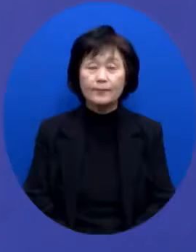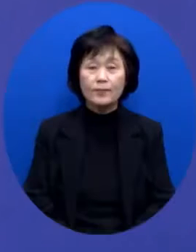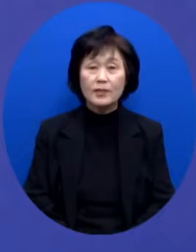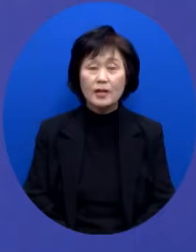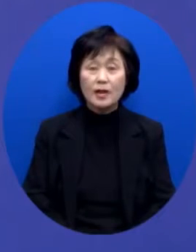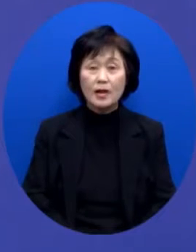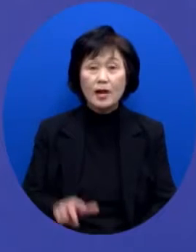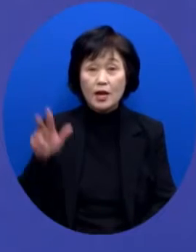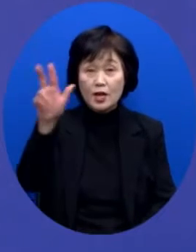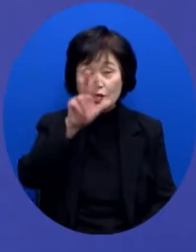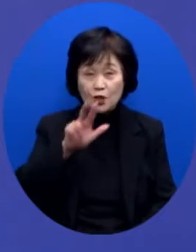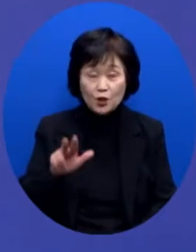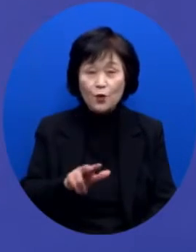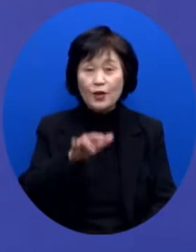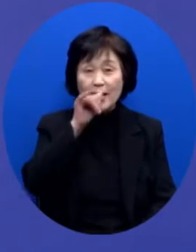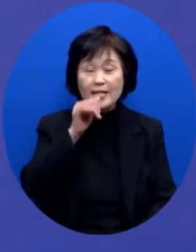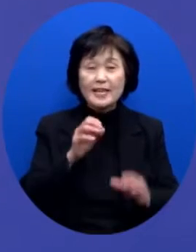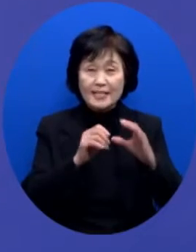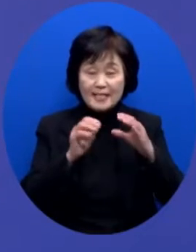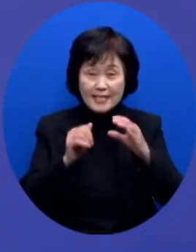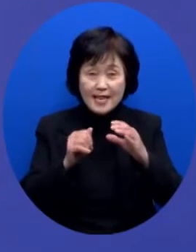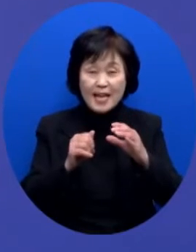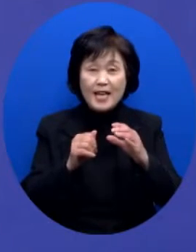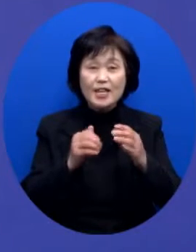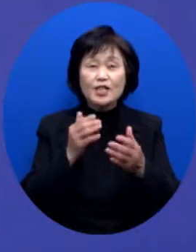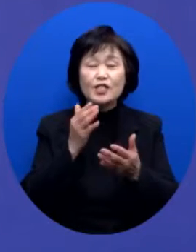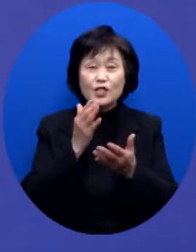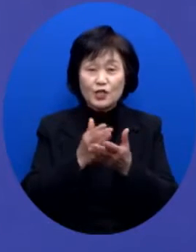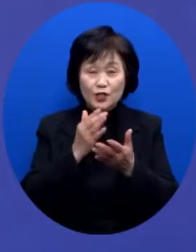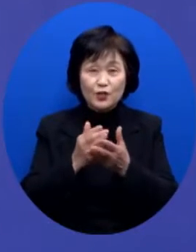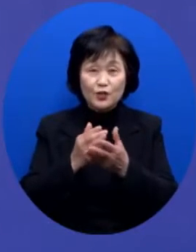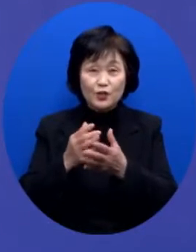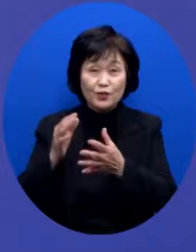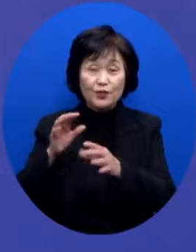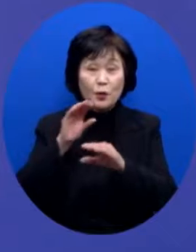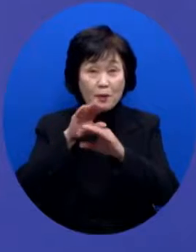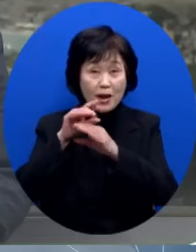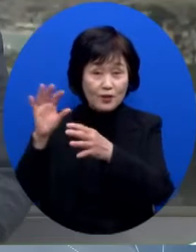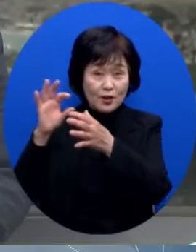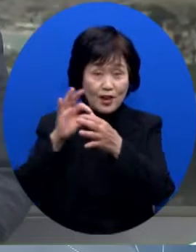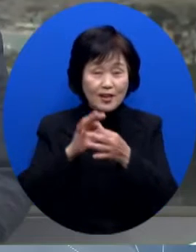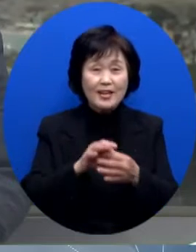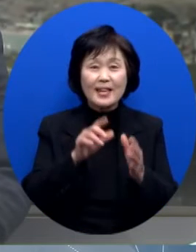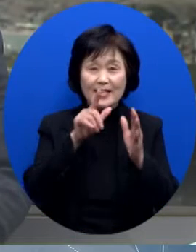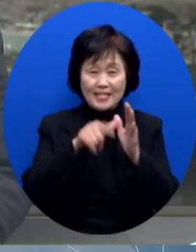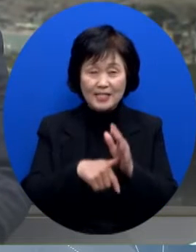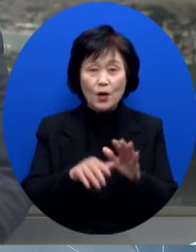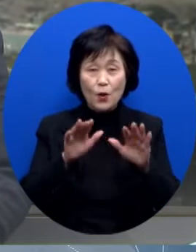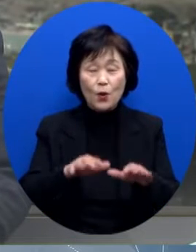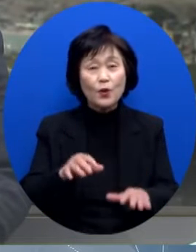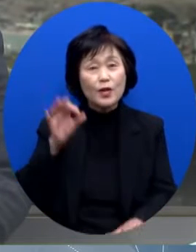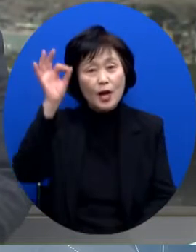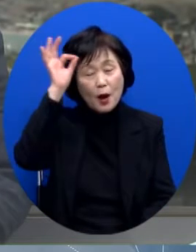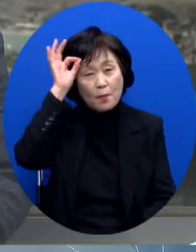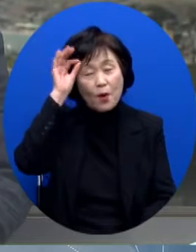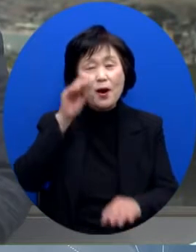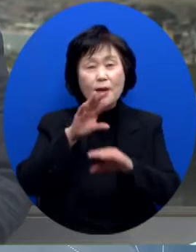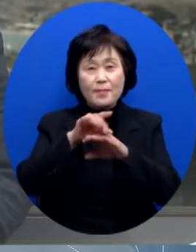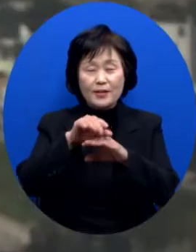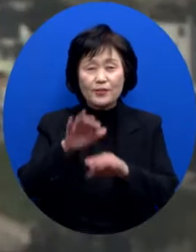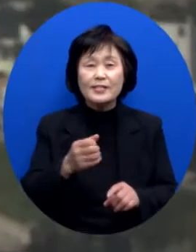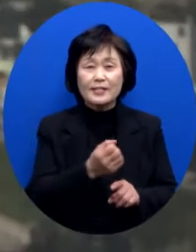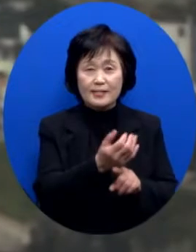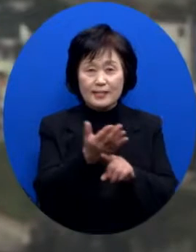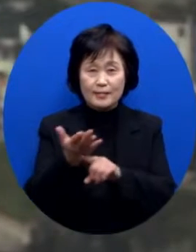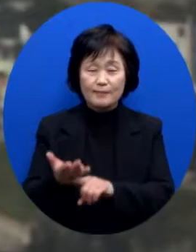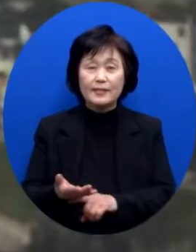전국에 있는 cds 유스 스튜디오 를 연결하는 시간입니다 전국의 생생한 소식 오늘은 cts 포항 스튜디오에서 전해드립니다